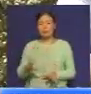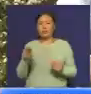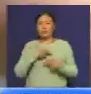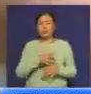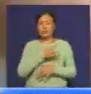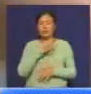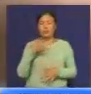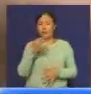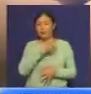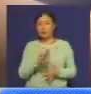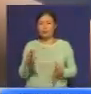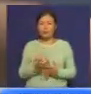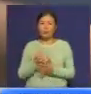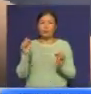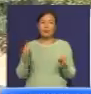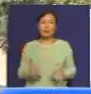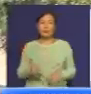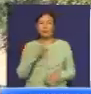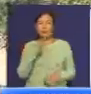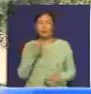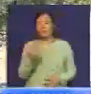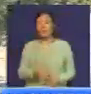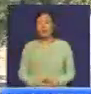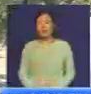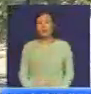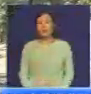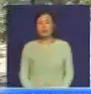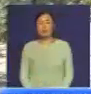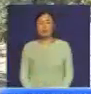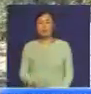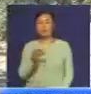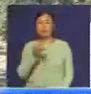күрек кез келген жерден табылады дейді ол. Откада 8 жыл сатым.